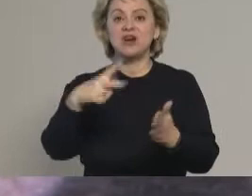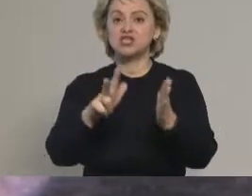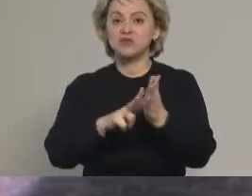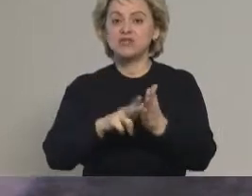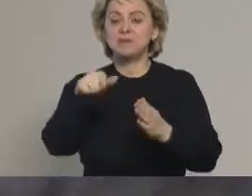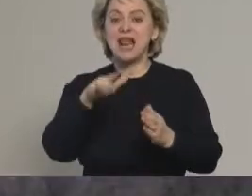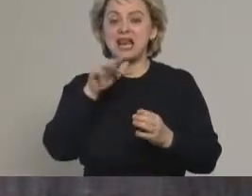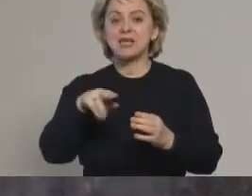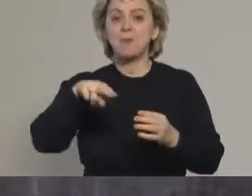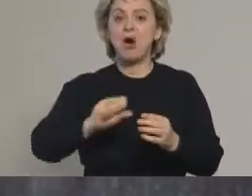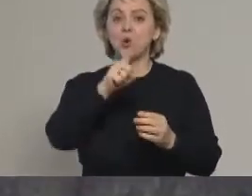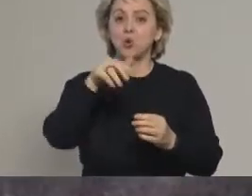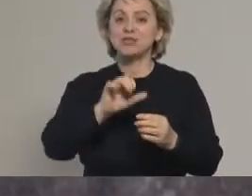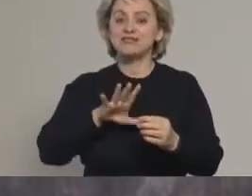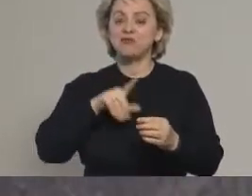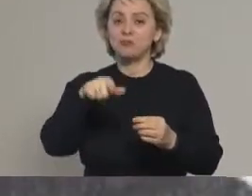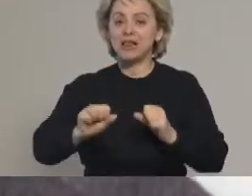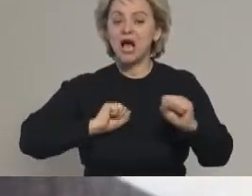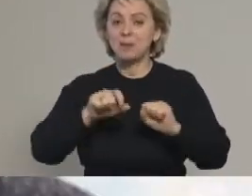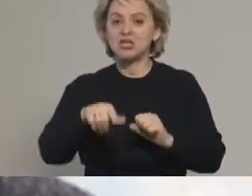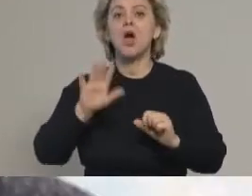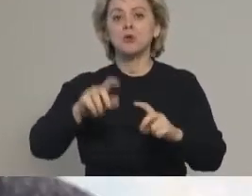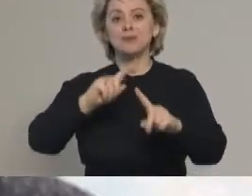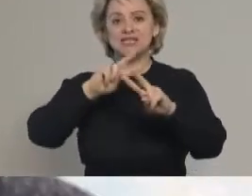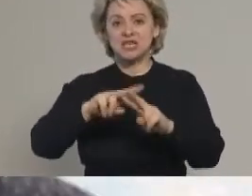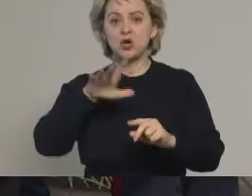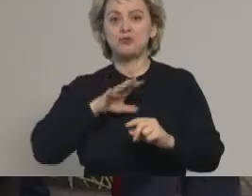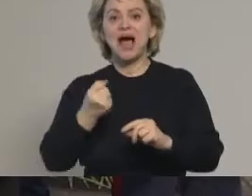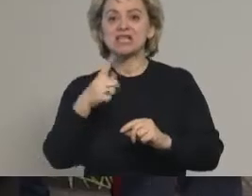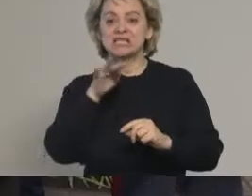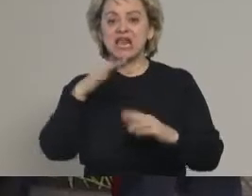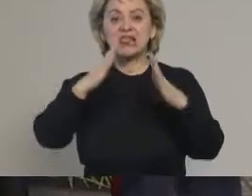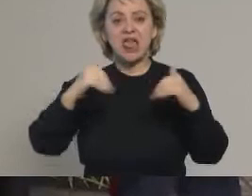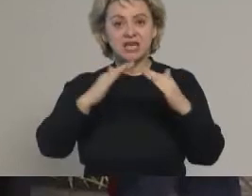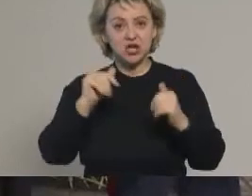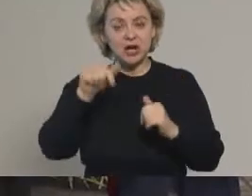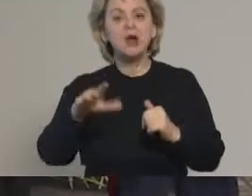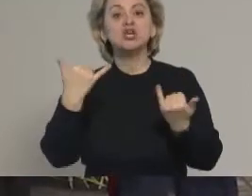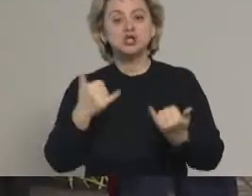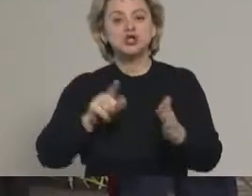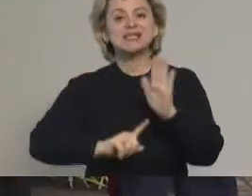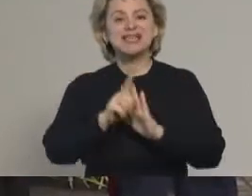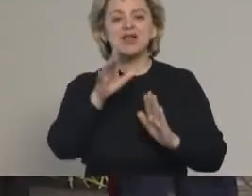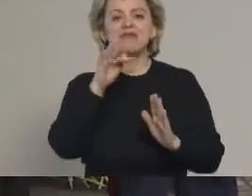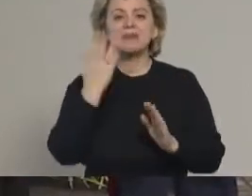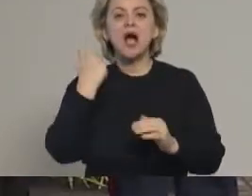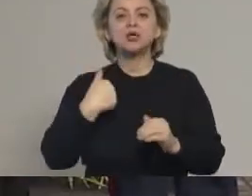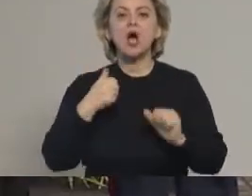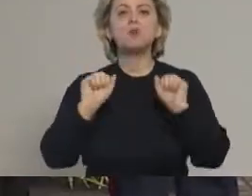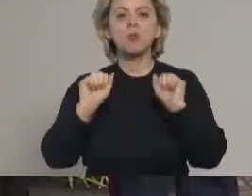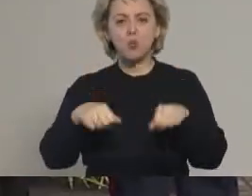Харунжи Павел Кудинов, за что и отсидел потом 11 лет в лагерях. Сейчас настали времена, когда мы можем